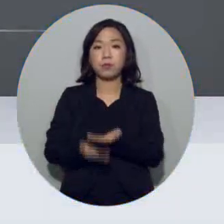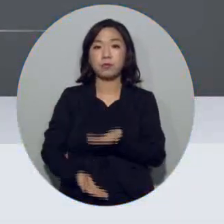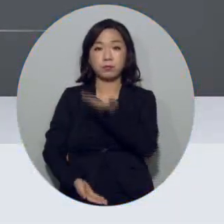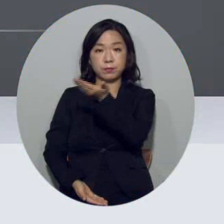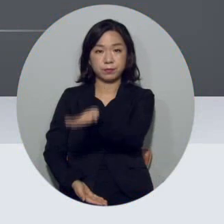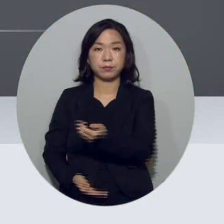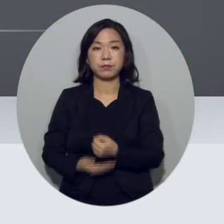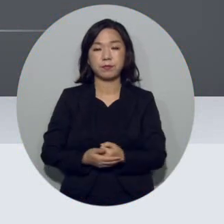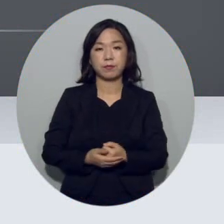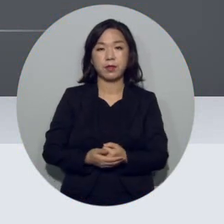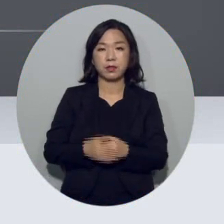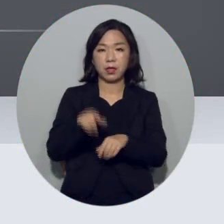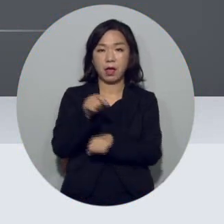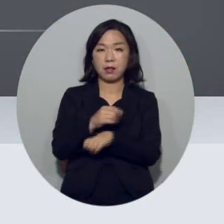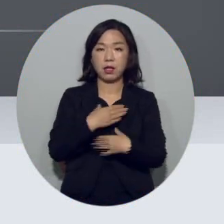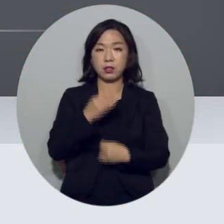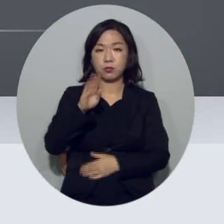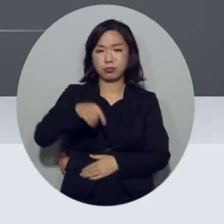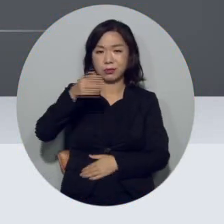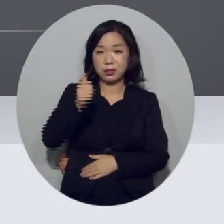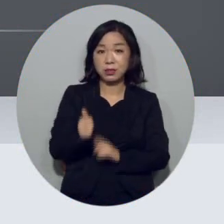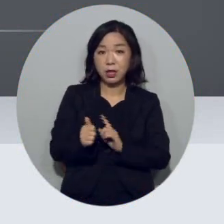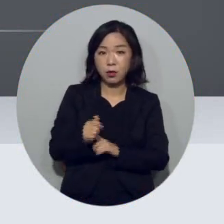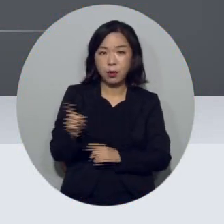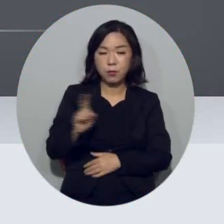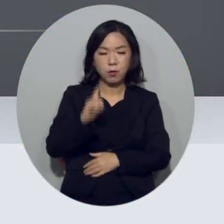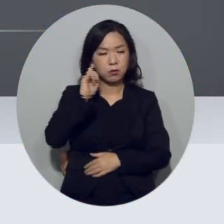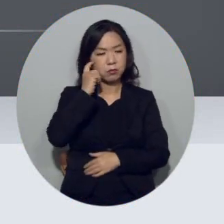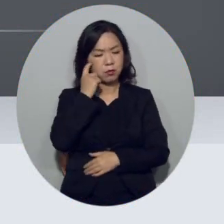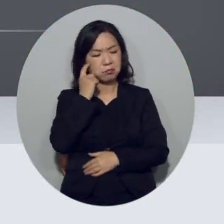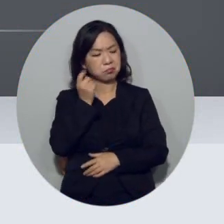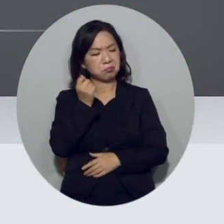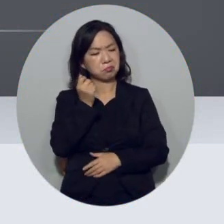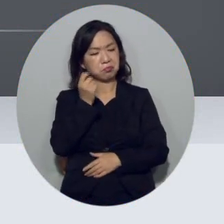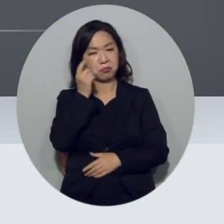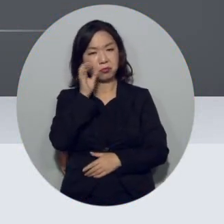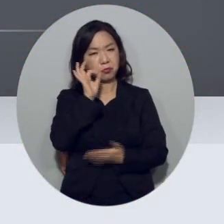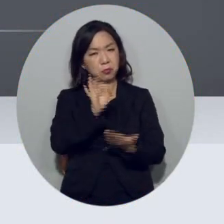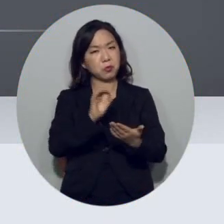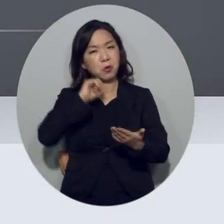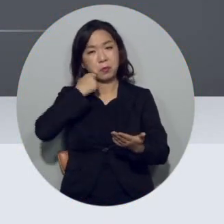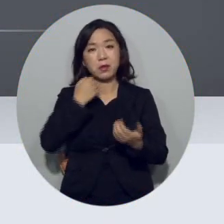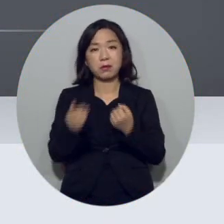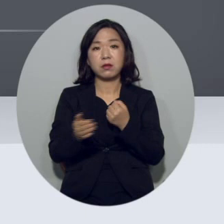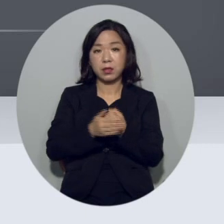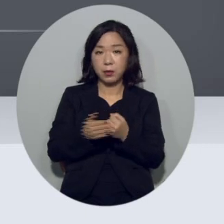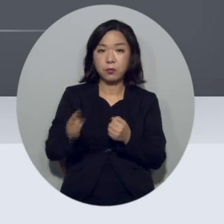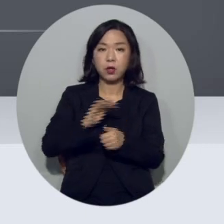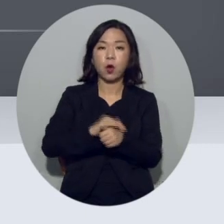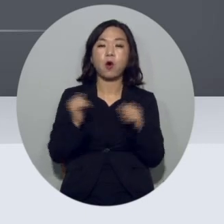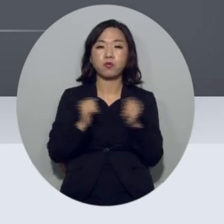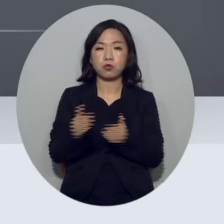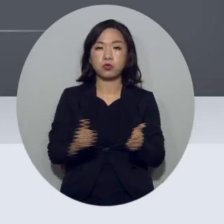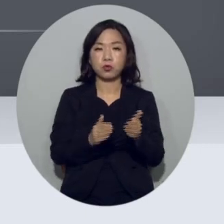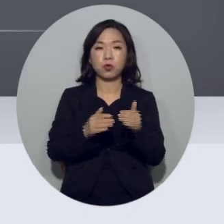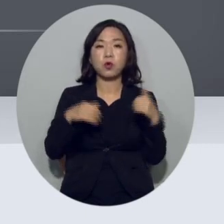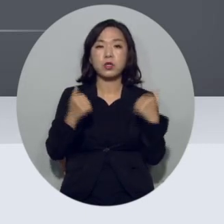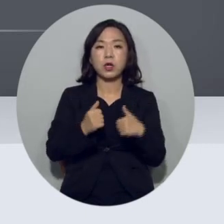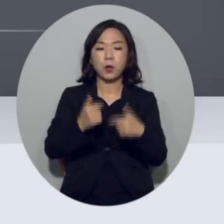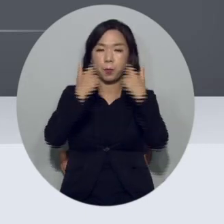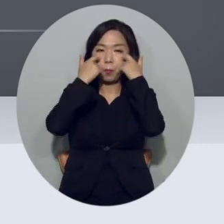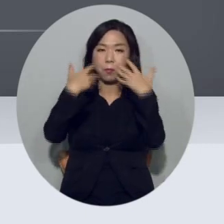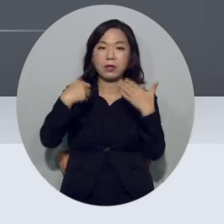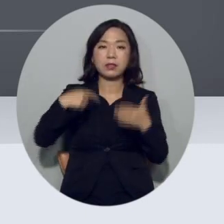전에 철 행안부 장관은 의견 창수 로 보기 어렵다 며 경북도 의외의 명확한 의견이 필요한 만큼